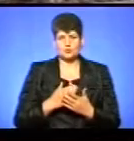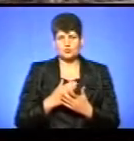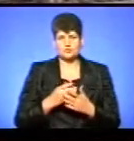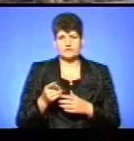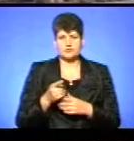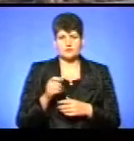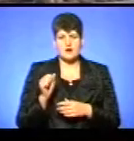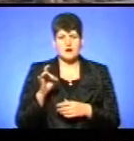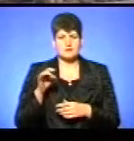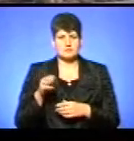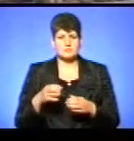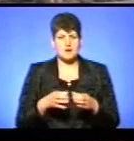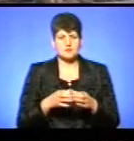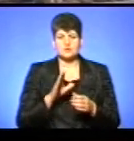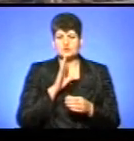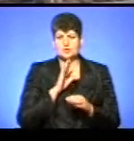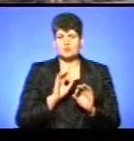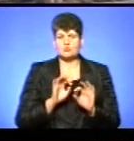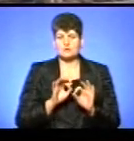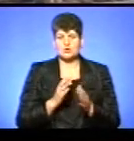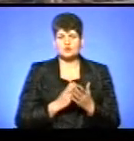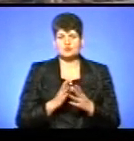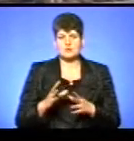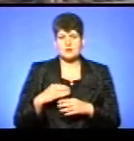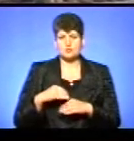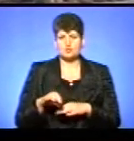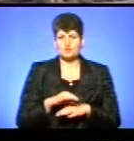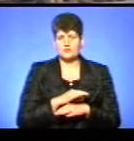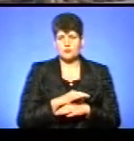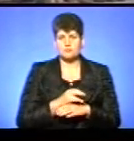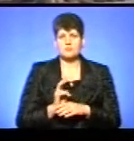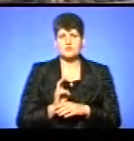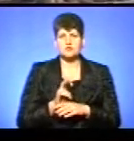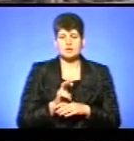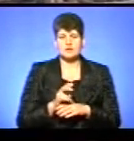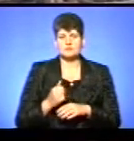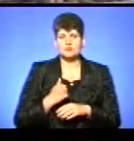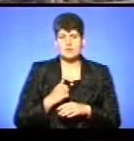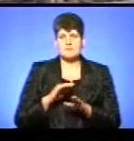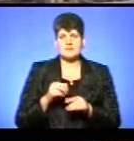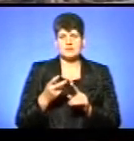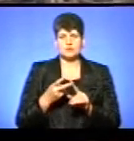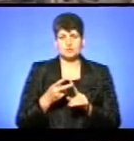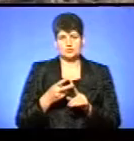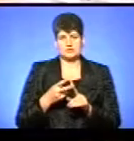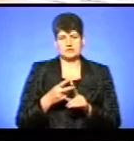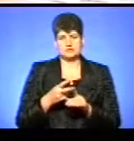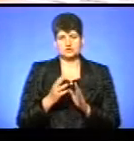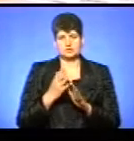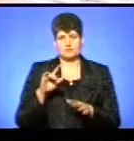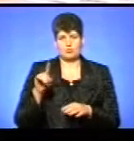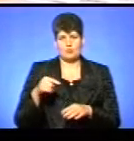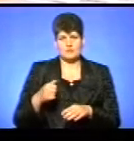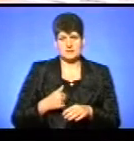Тернопільській артбригаді. Жінка розповідає, служить разом з чоловіком. Пішла до війська після другої хвилі мобілізації.